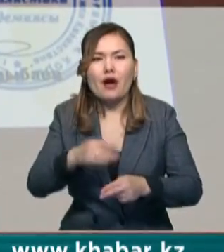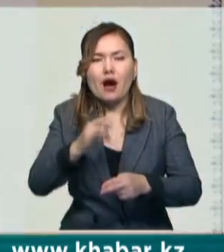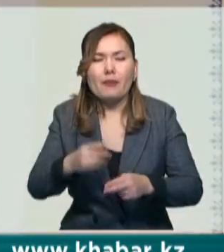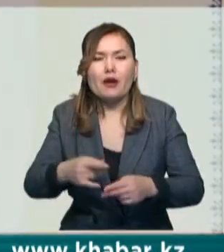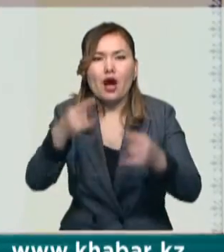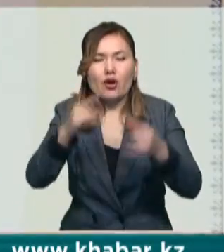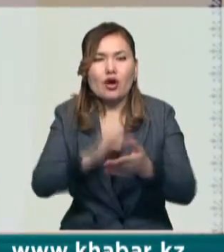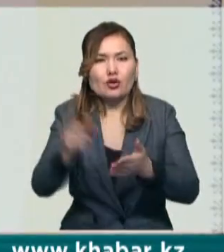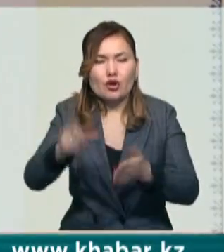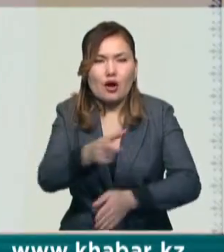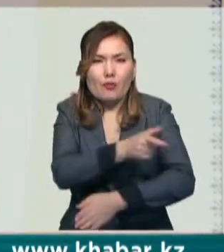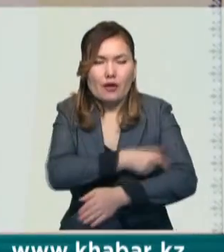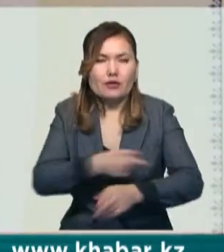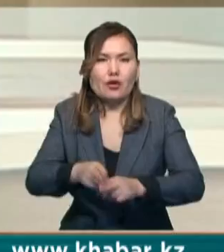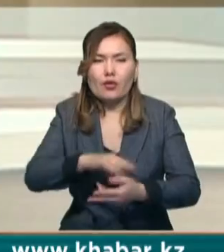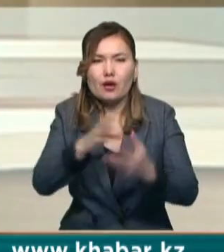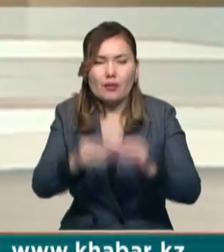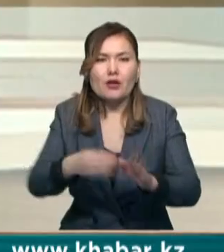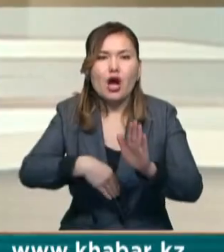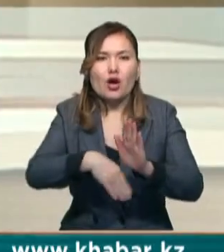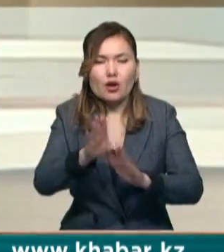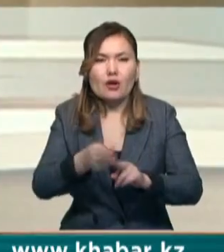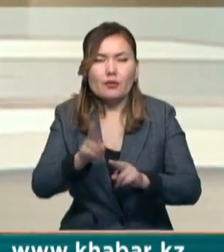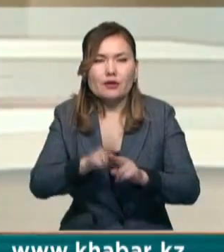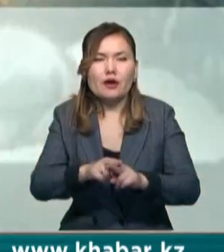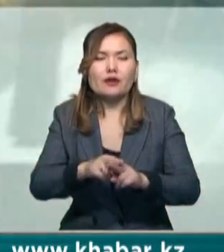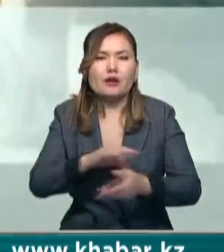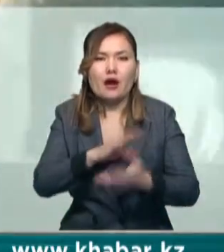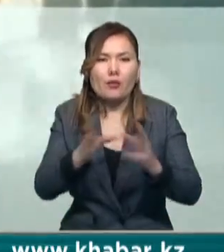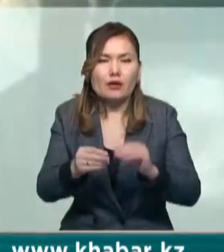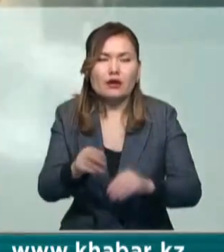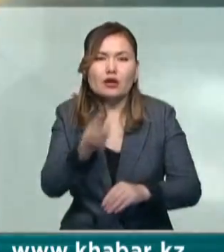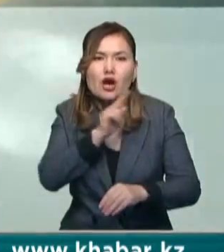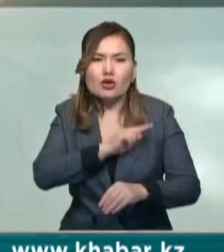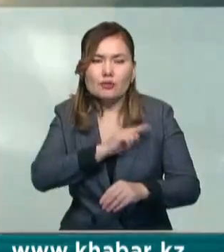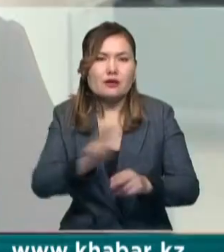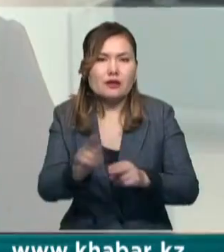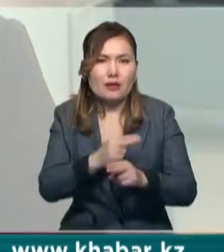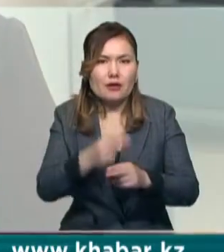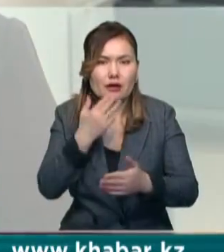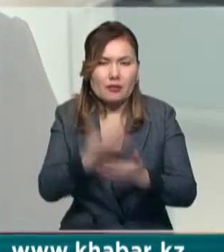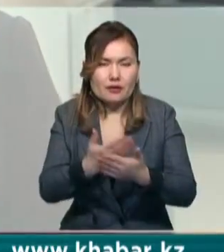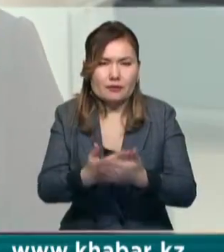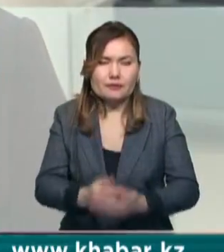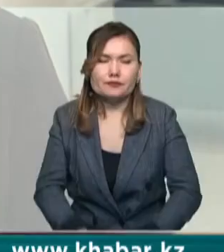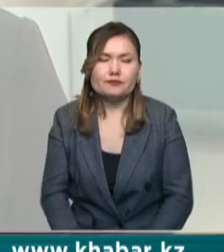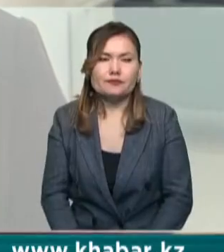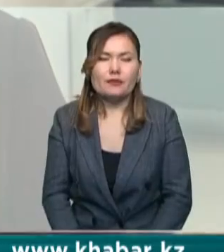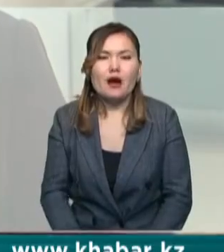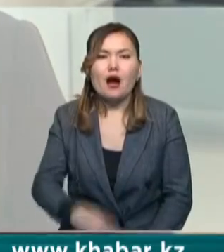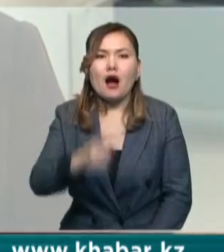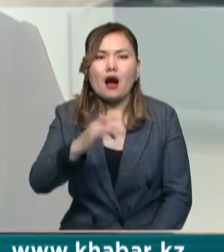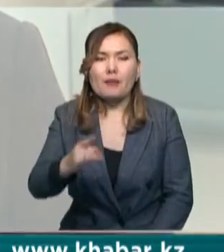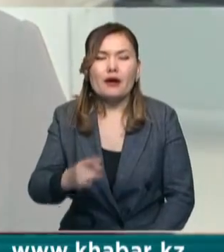майталман журналисті мүше. Бұл агенттіктің үздіктерді тәрбиелейтін мектеп екенін көрсетеді, дейді академия басшылары. Я выбираю хабар. Хабар